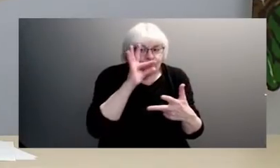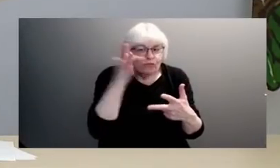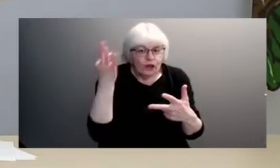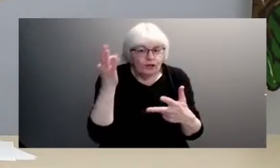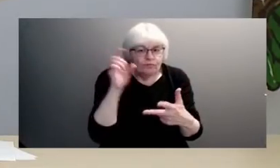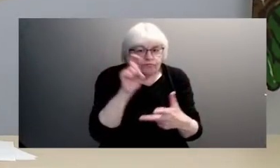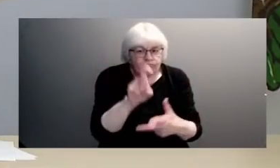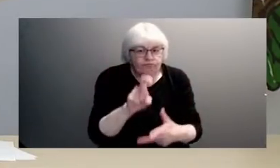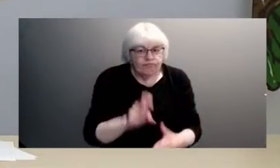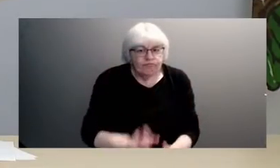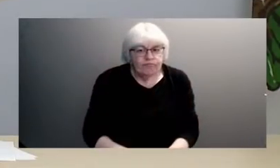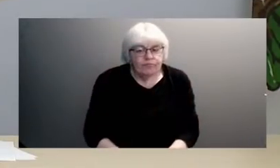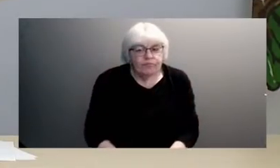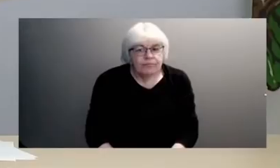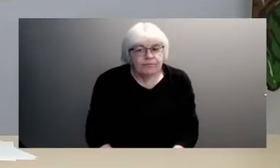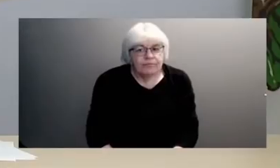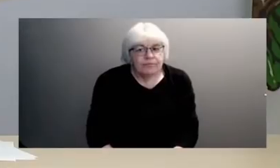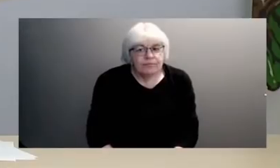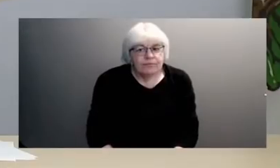prévue?